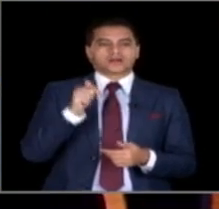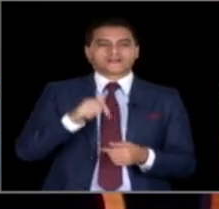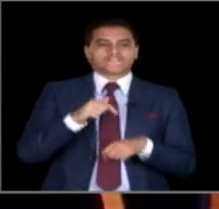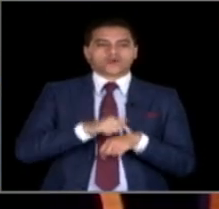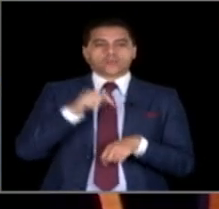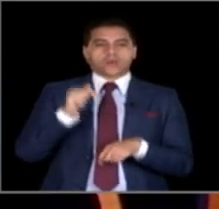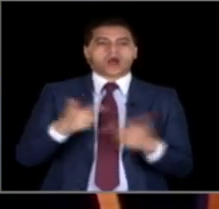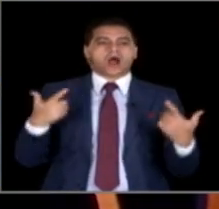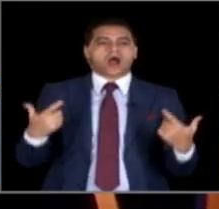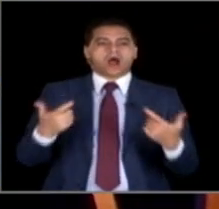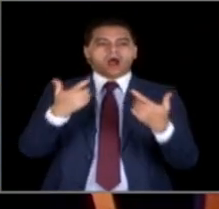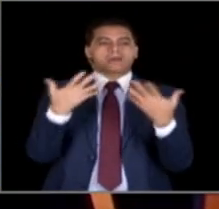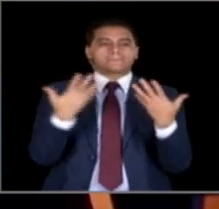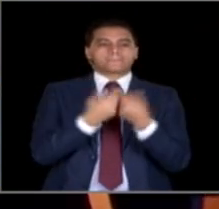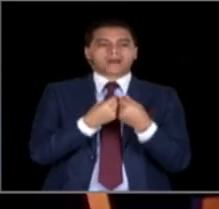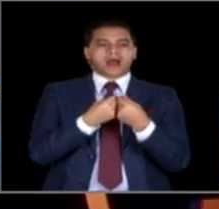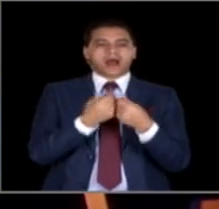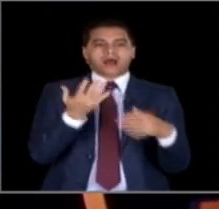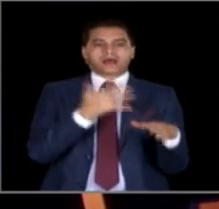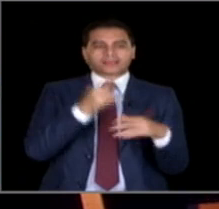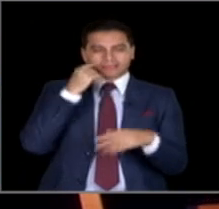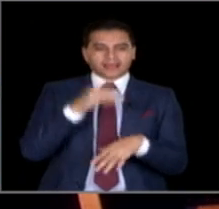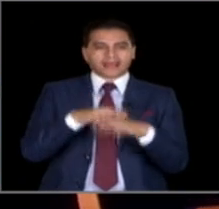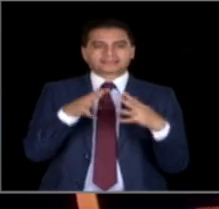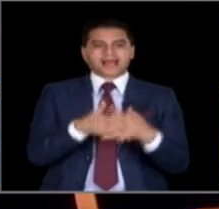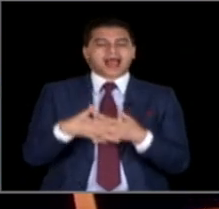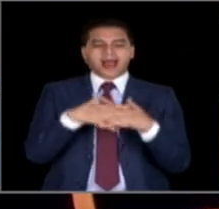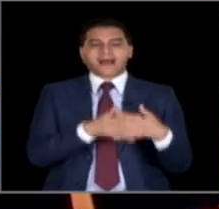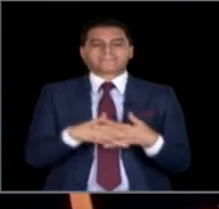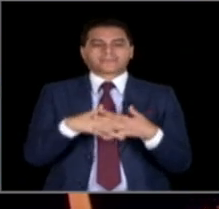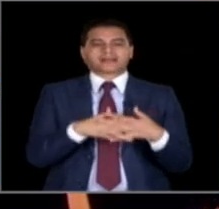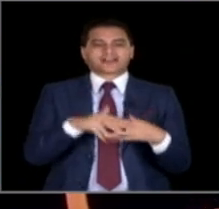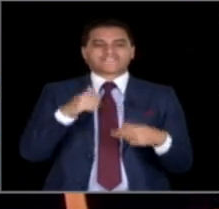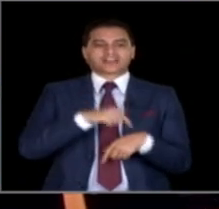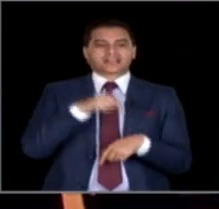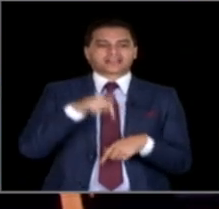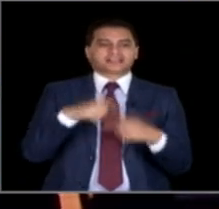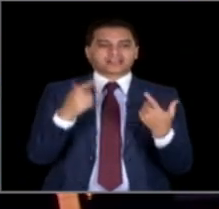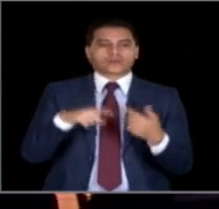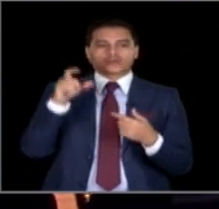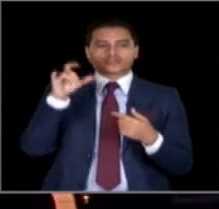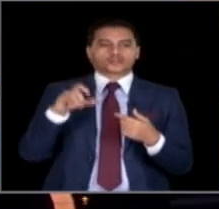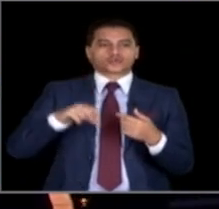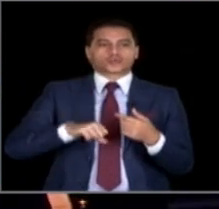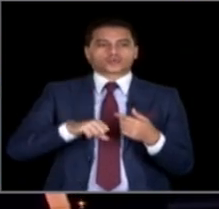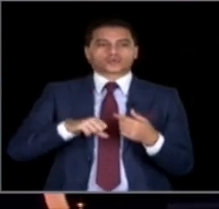خلال حرب الاستقلال الأمريكية في نيو جيرسي.